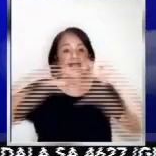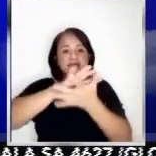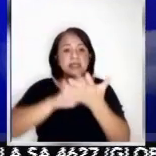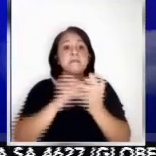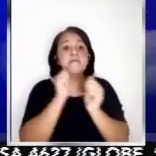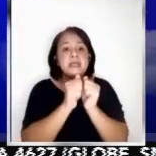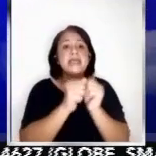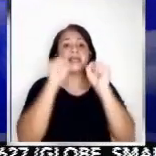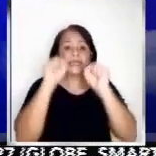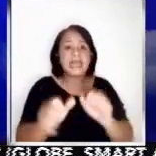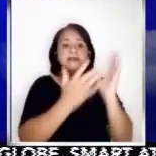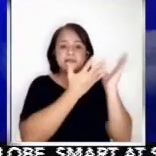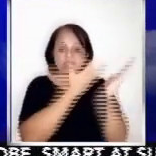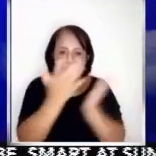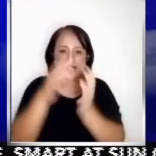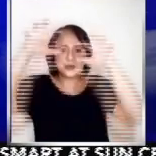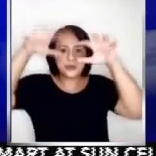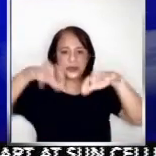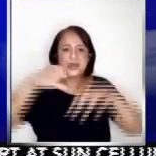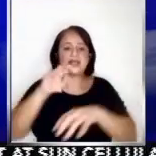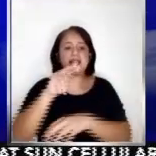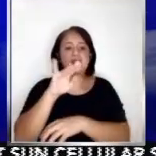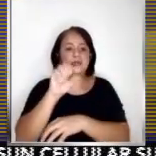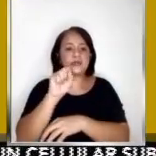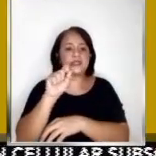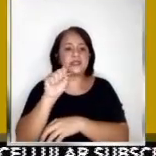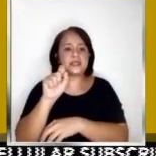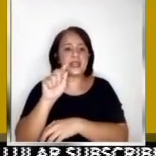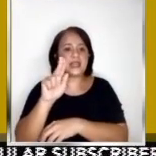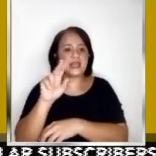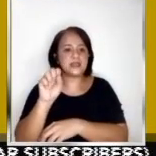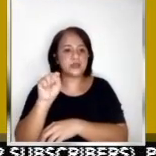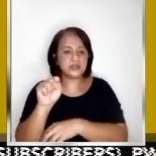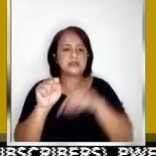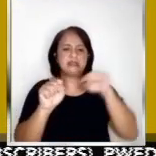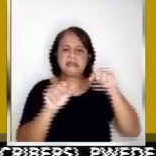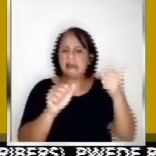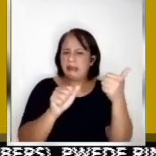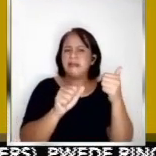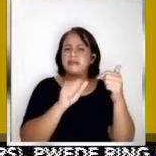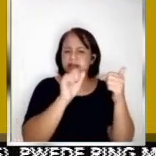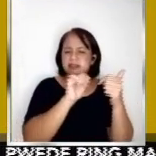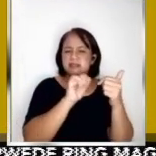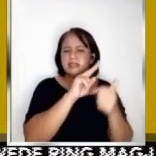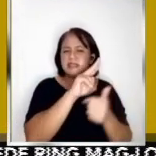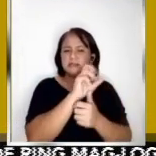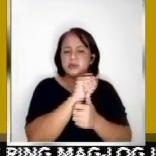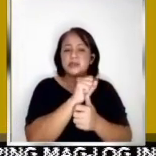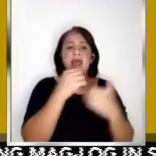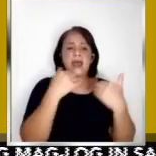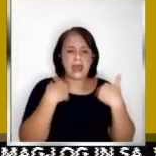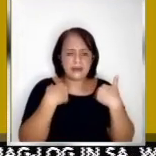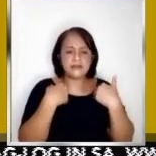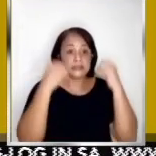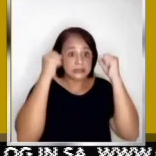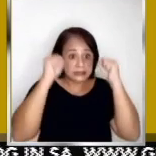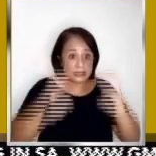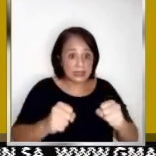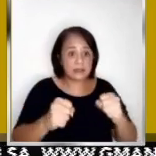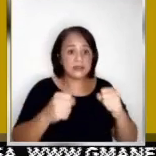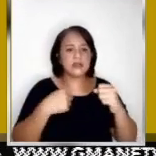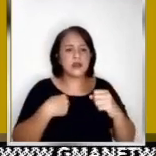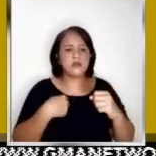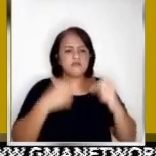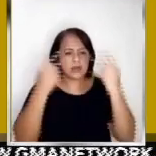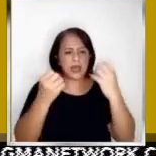nimbus stratus at cumulonimbus clouds. Ang malinis clouds ay may kakayahang mag-hold ng napakaraming moisture